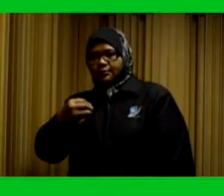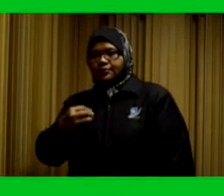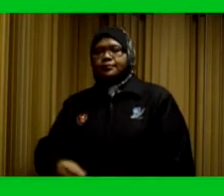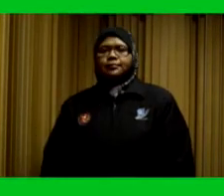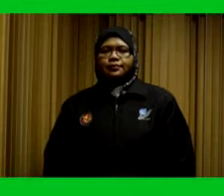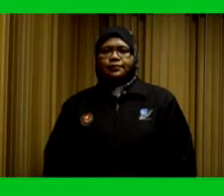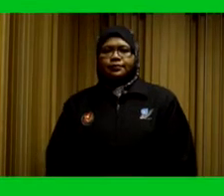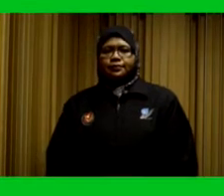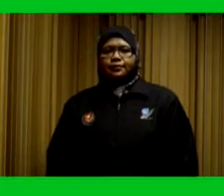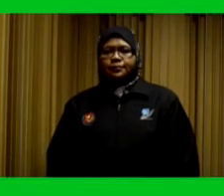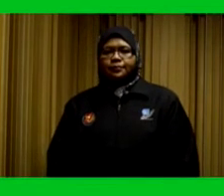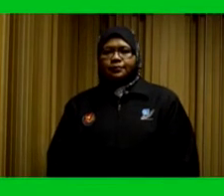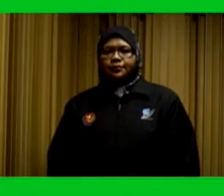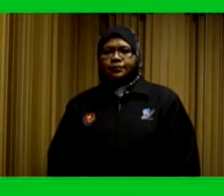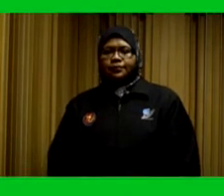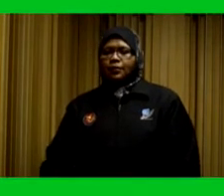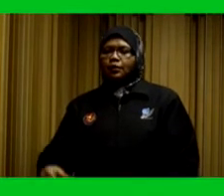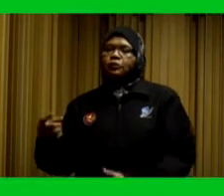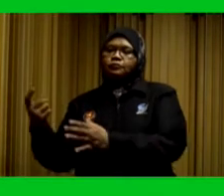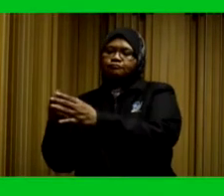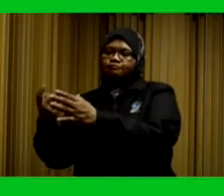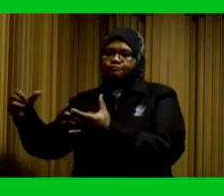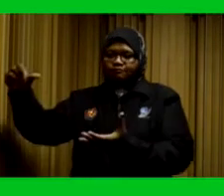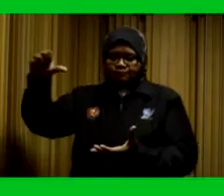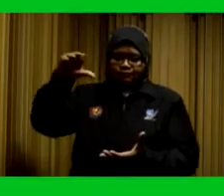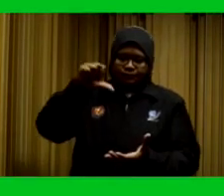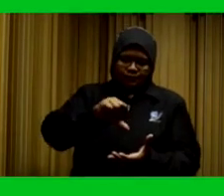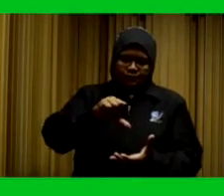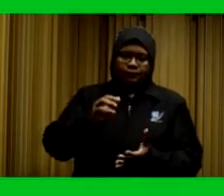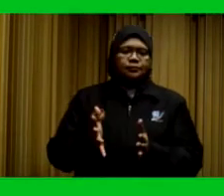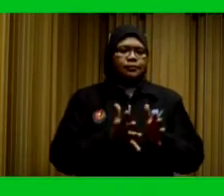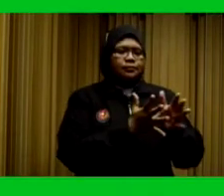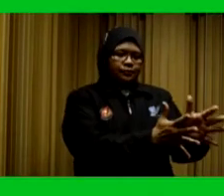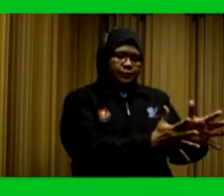Masukkan ke dalam mangkuk dan ketepikan seketika.